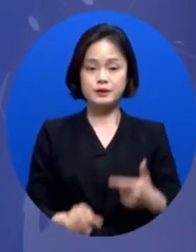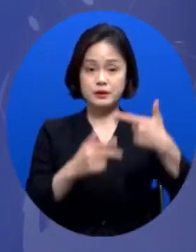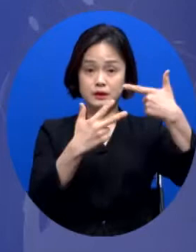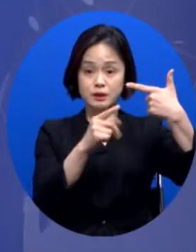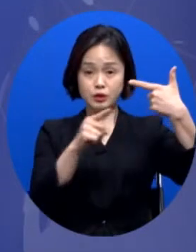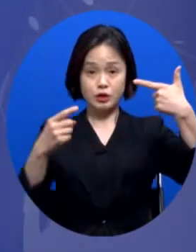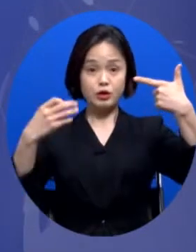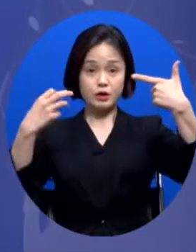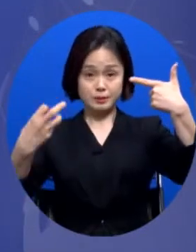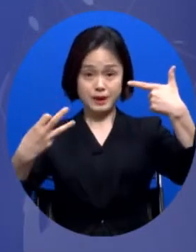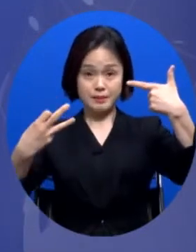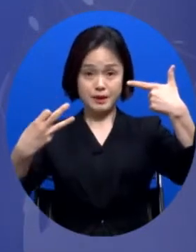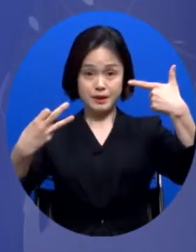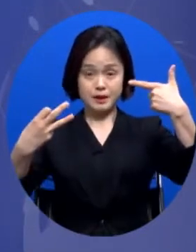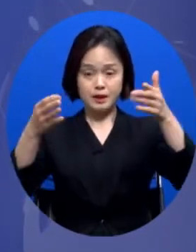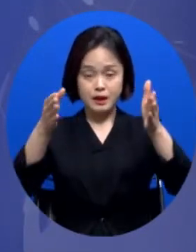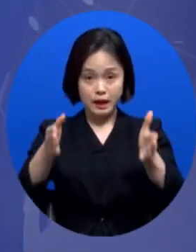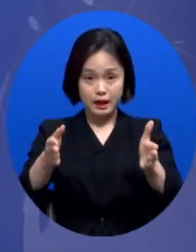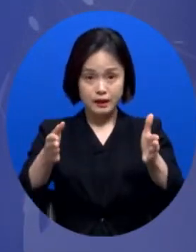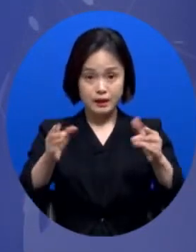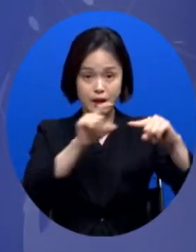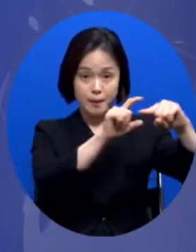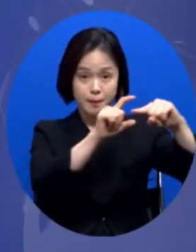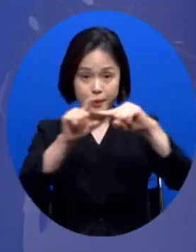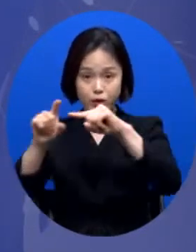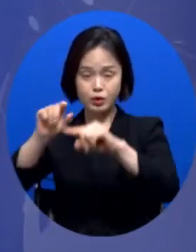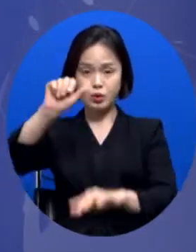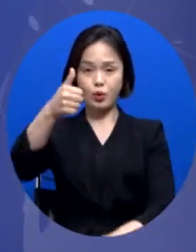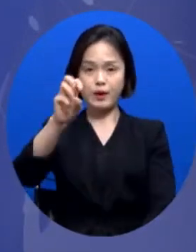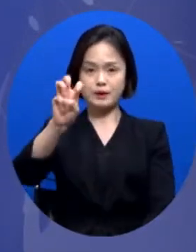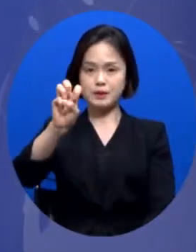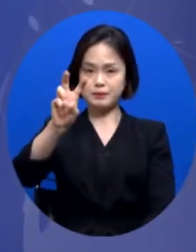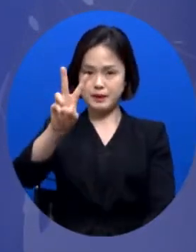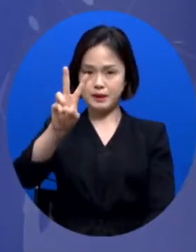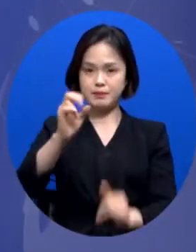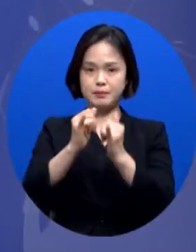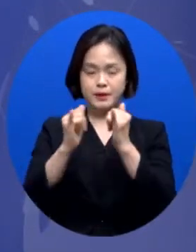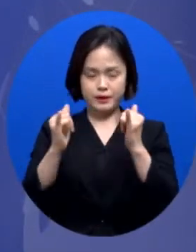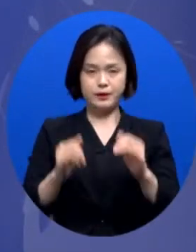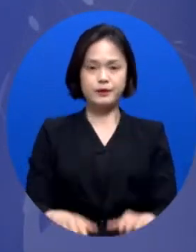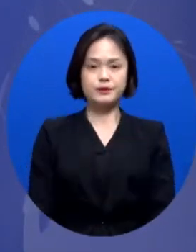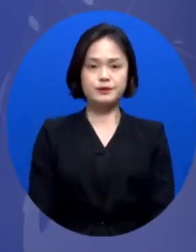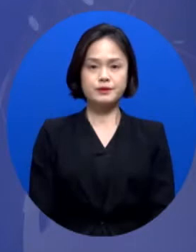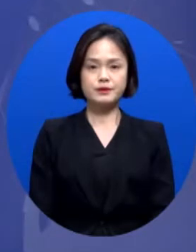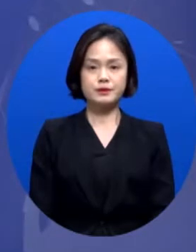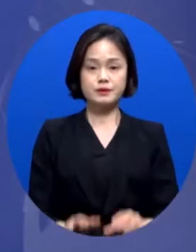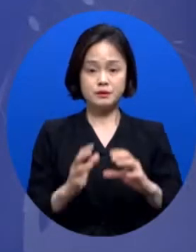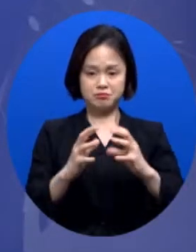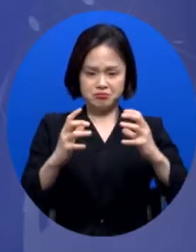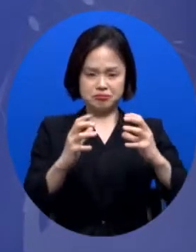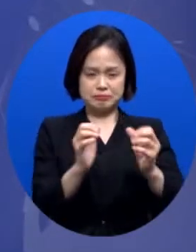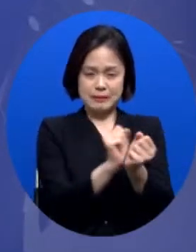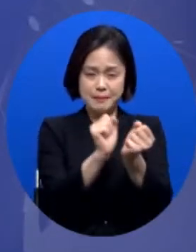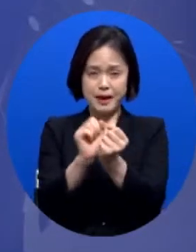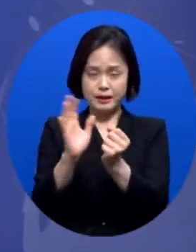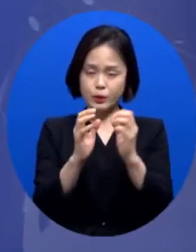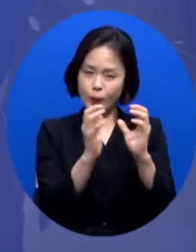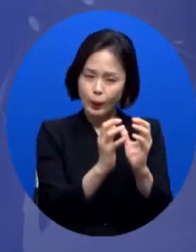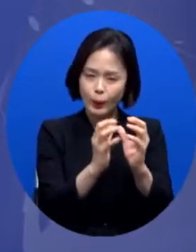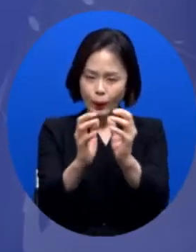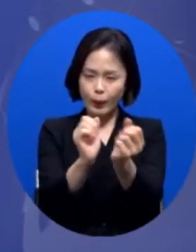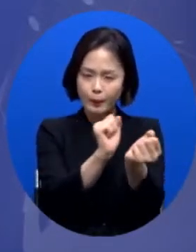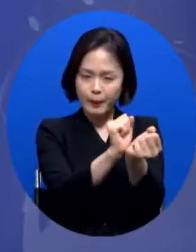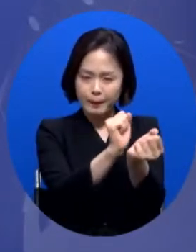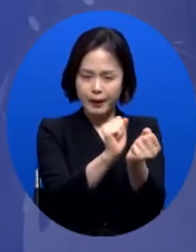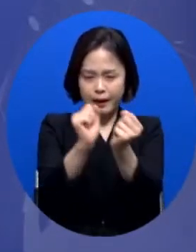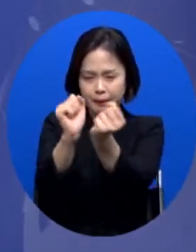일주일 동안 하루 평균 확진자 수는 약 532명입니다. 네. 대규모 집단 감염보다는 전국 곳곳에서 일상 공간을